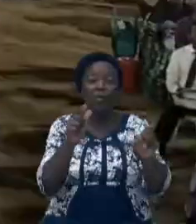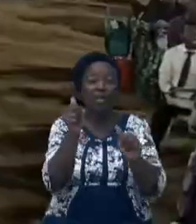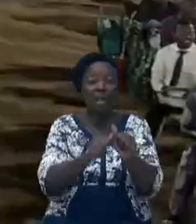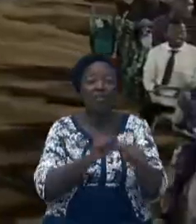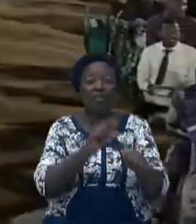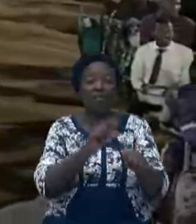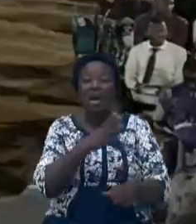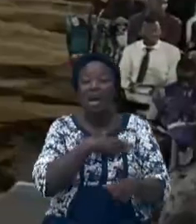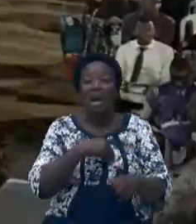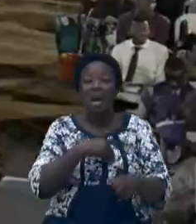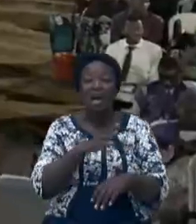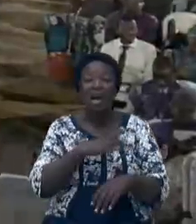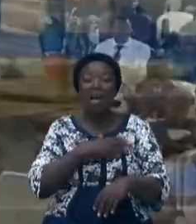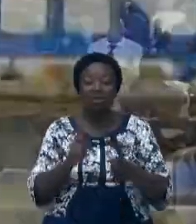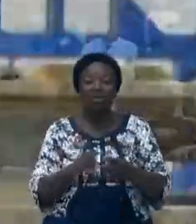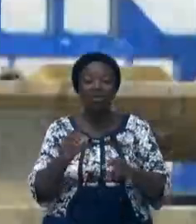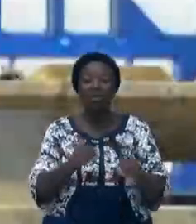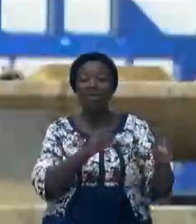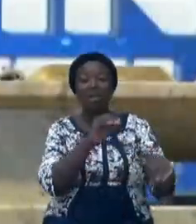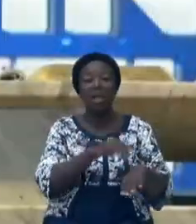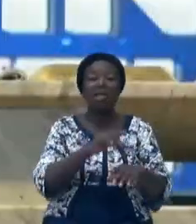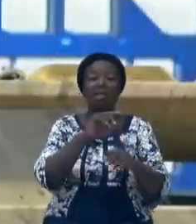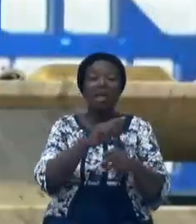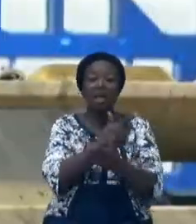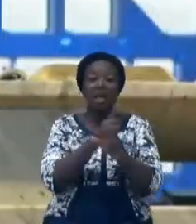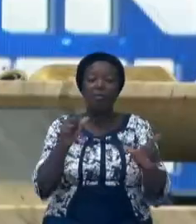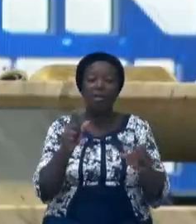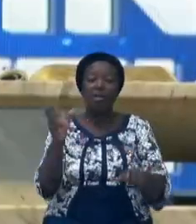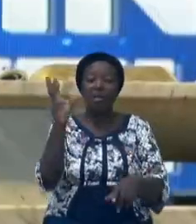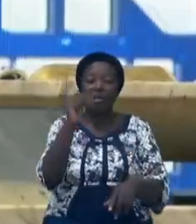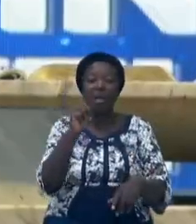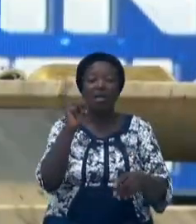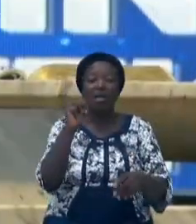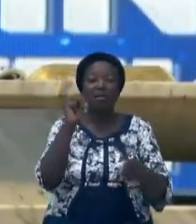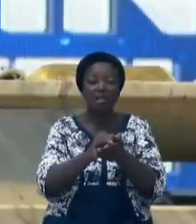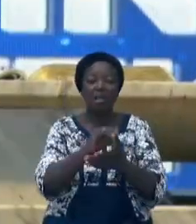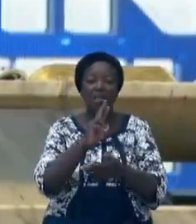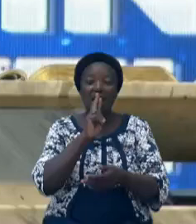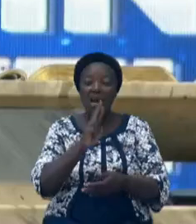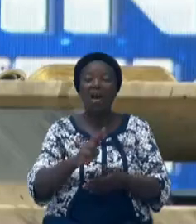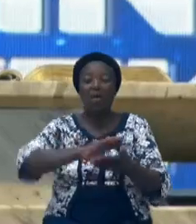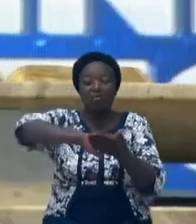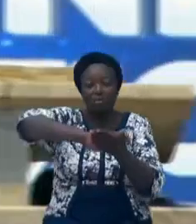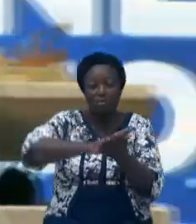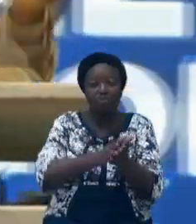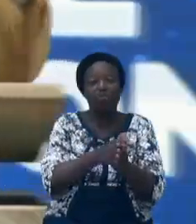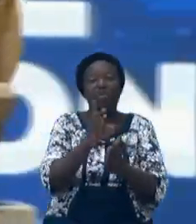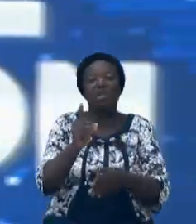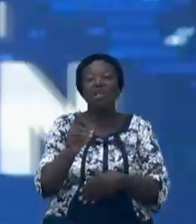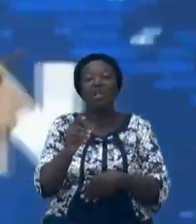et pour renvoyer libre pour renvoyer libre les opprimés